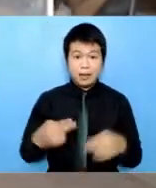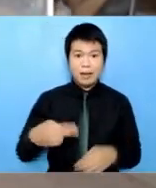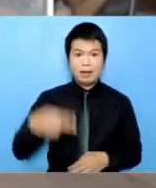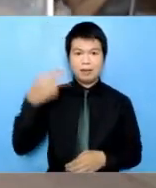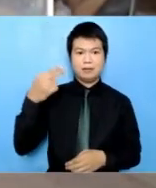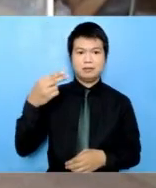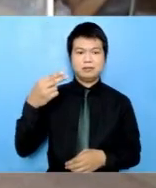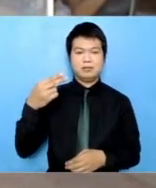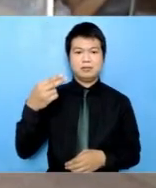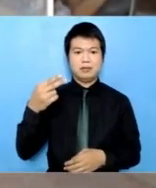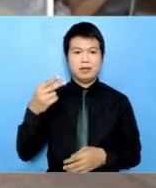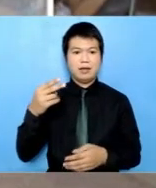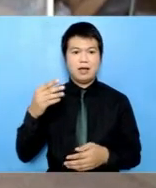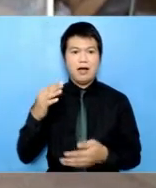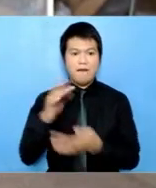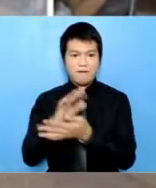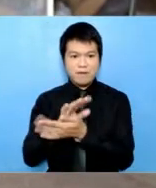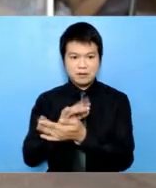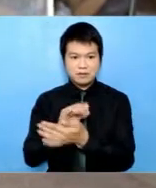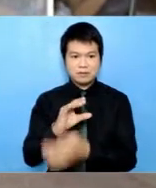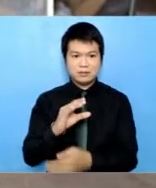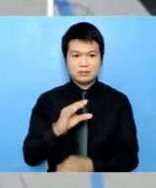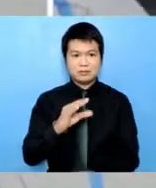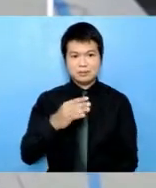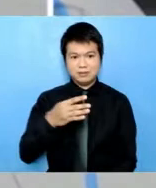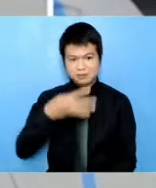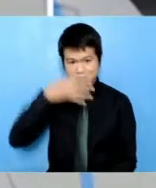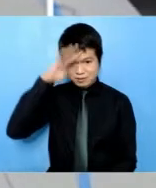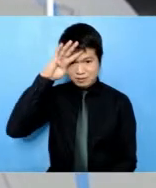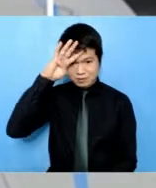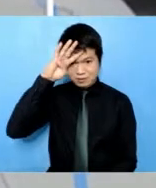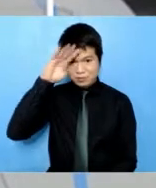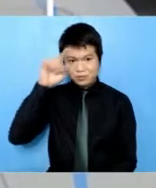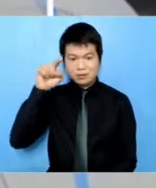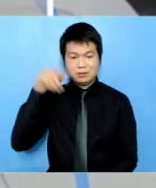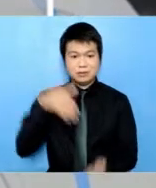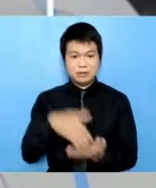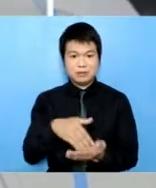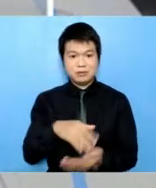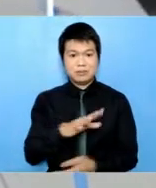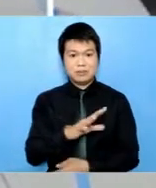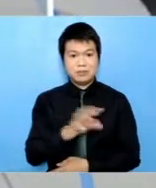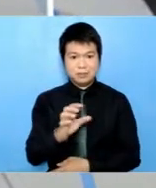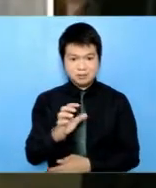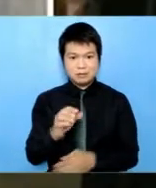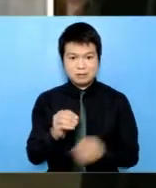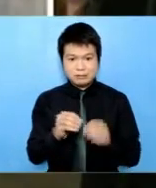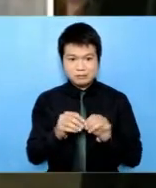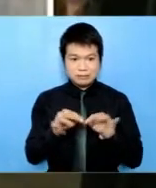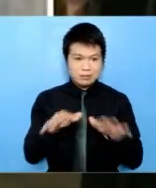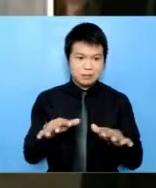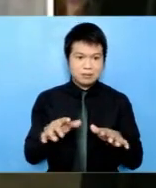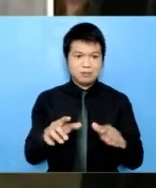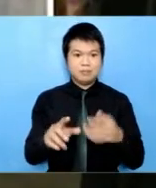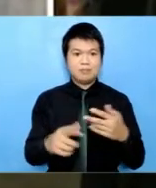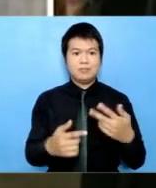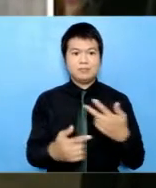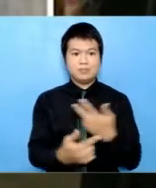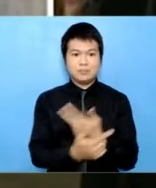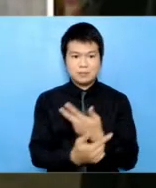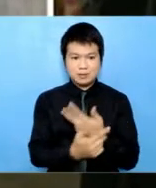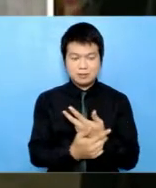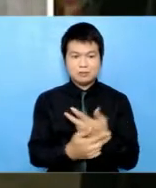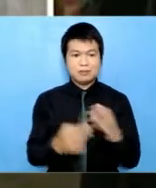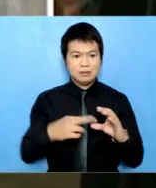sa Cavite with more than 1,500 na nahawa. Sinundan ng Laguna at Rizal kasama ang Quezon City